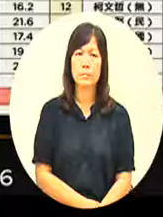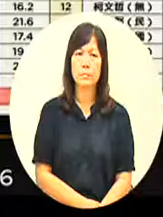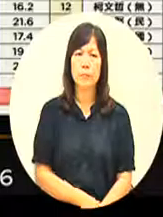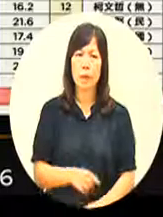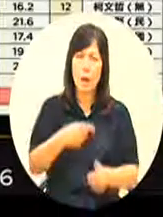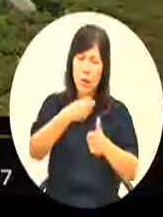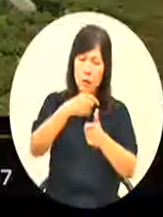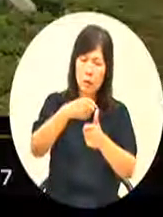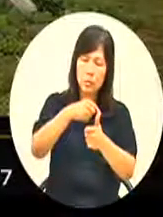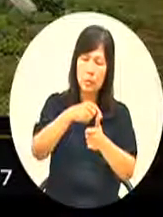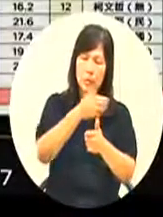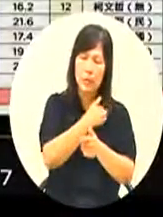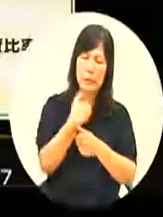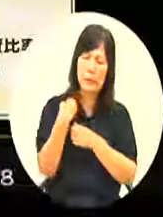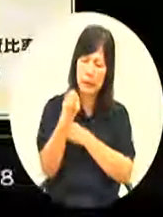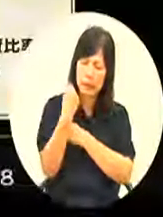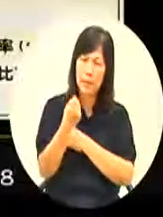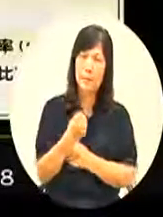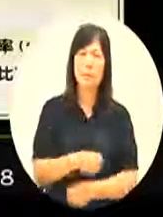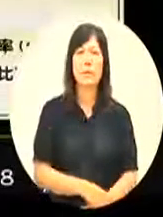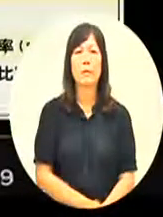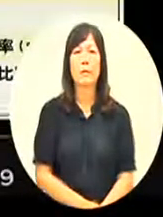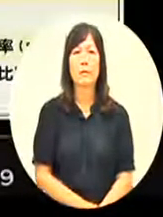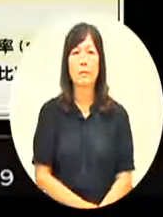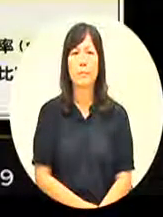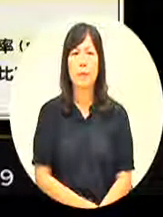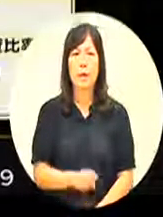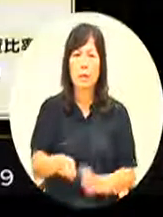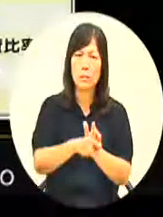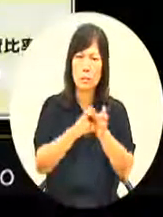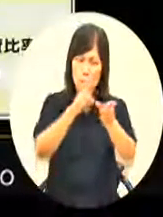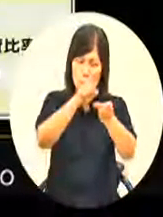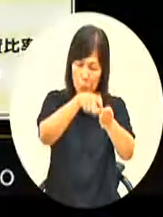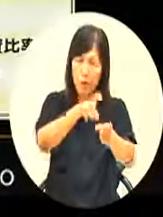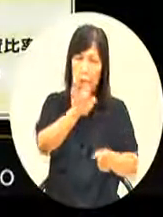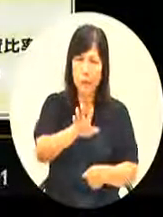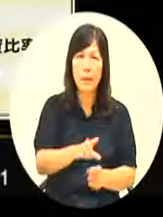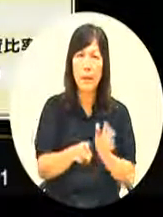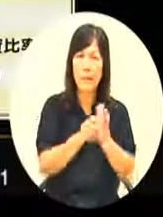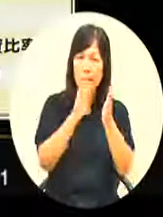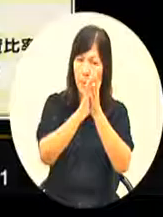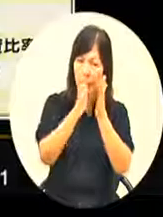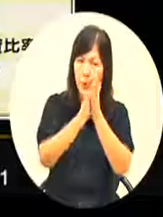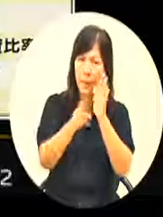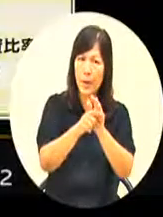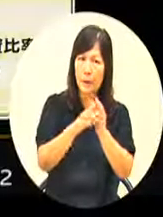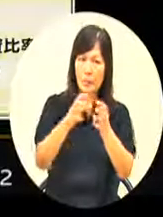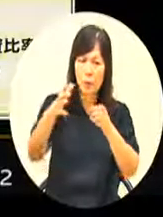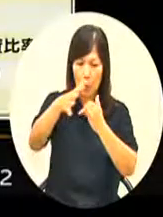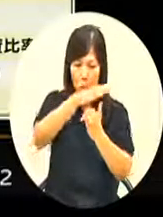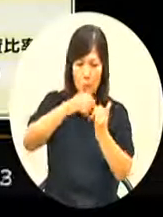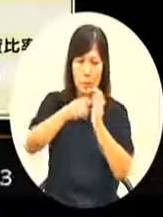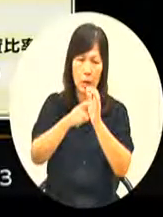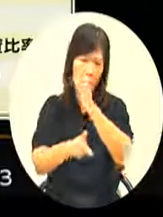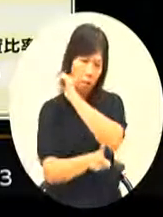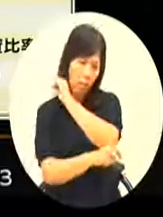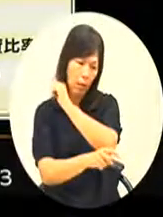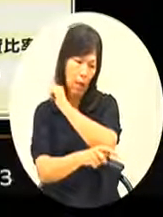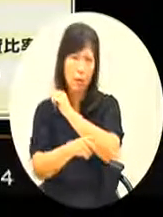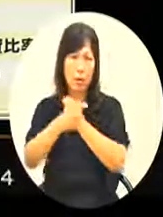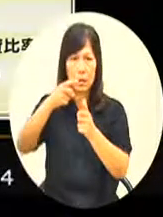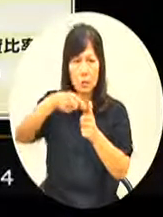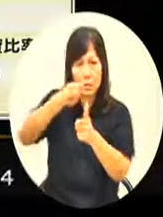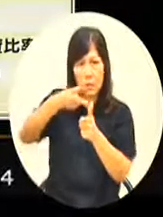教学力教学力是这一些指标的排名是全国倒数第一或第二。